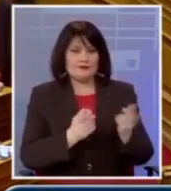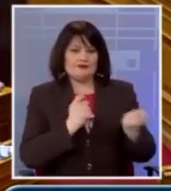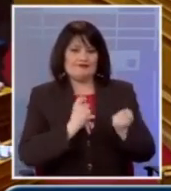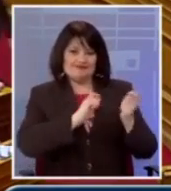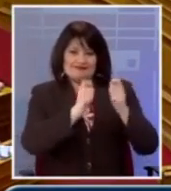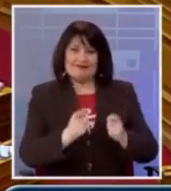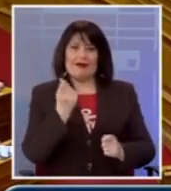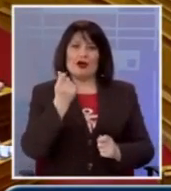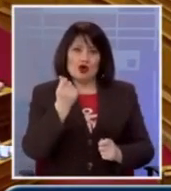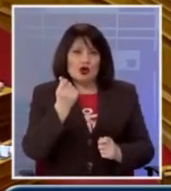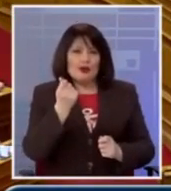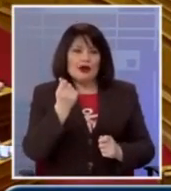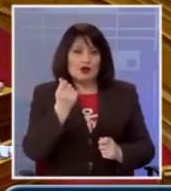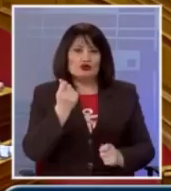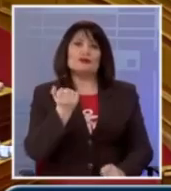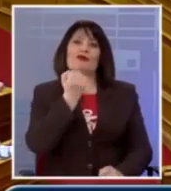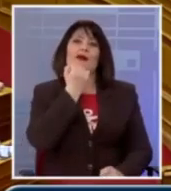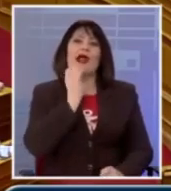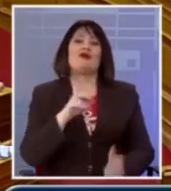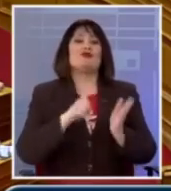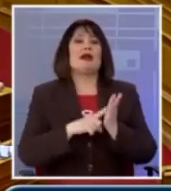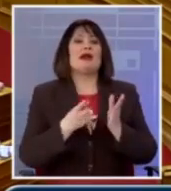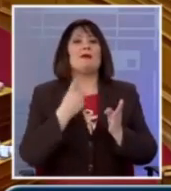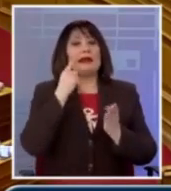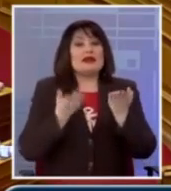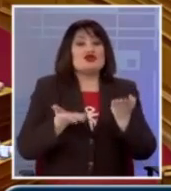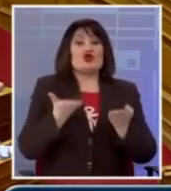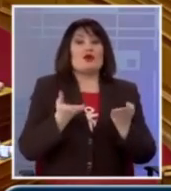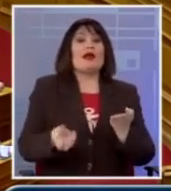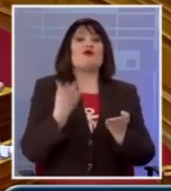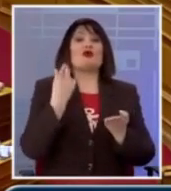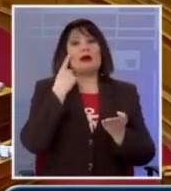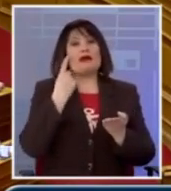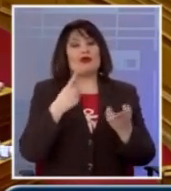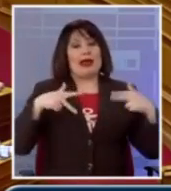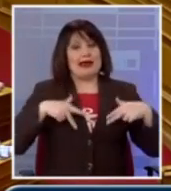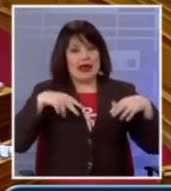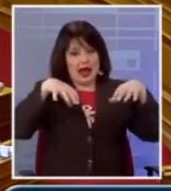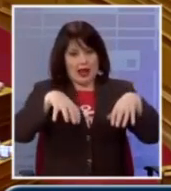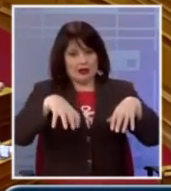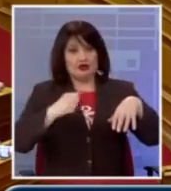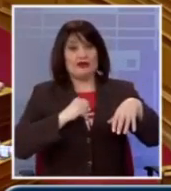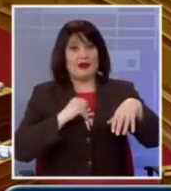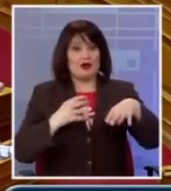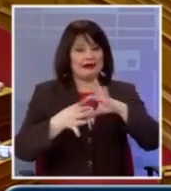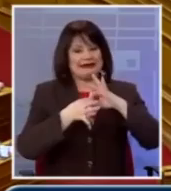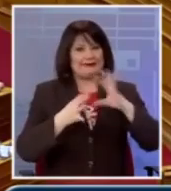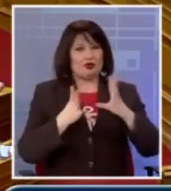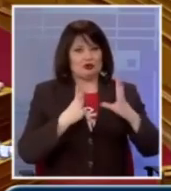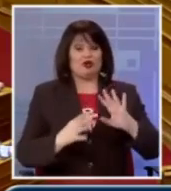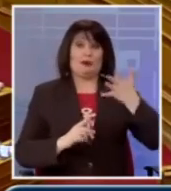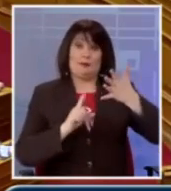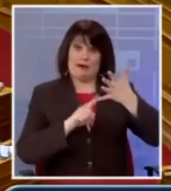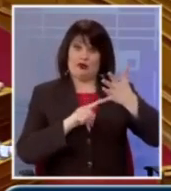μετασχηματισμό είναι λάθος. Πρέπει να βρούμε μια νέα ισορροπία ανάμεσα στο κράτος και τους ιδιώτες. Και πέμπτη